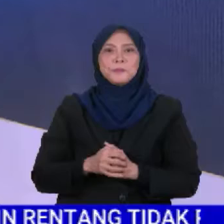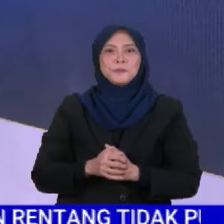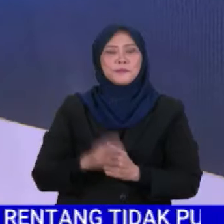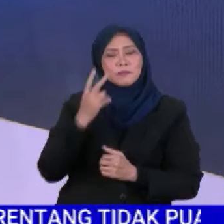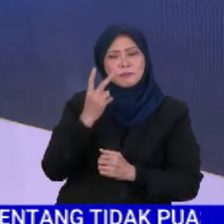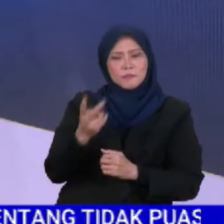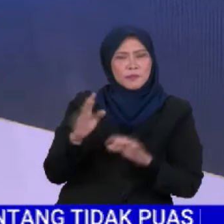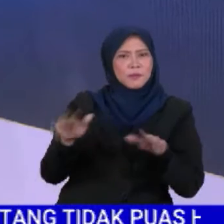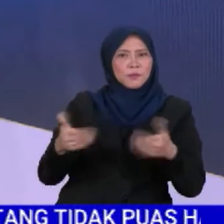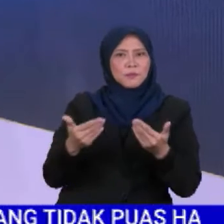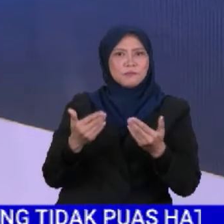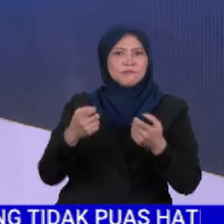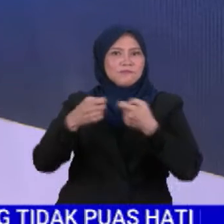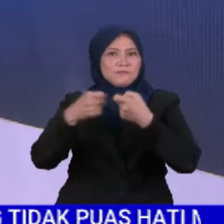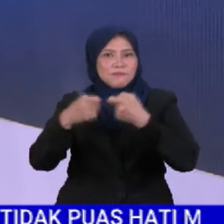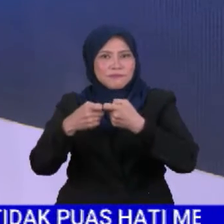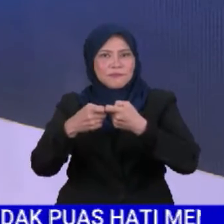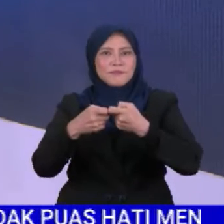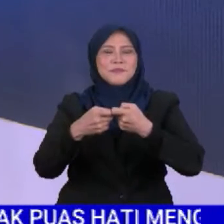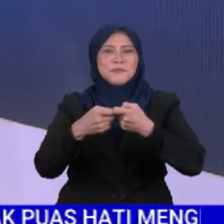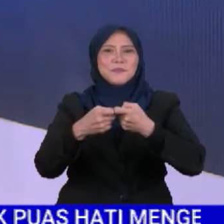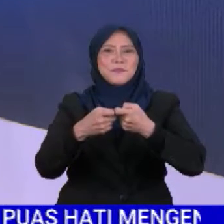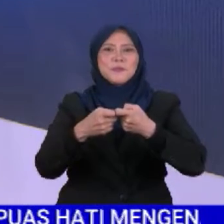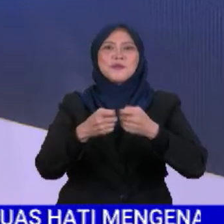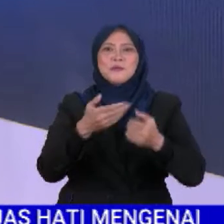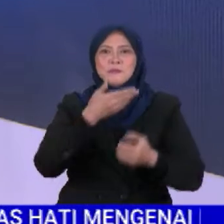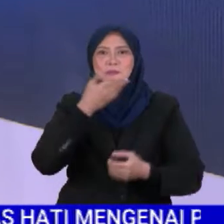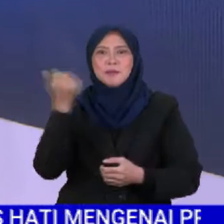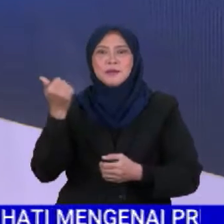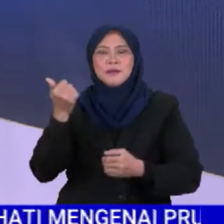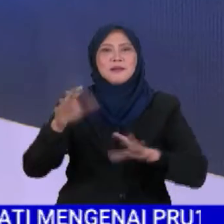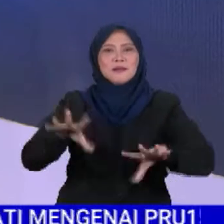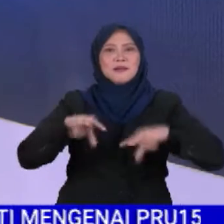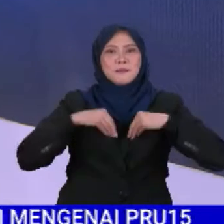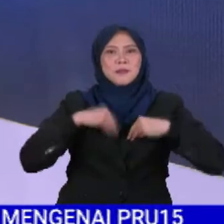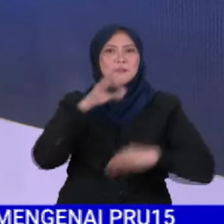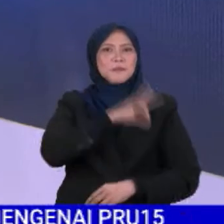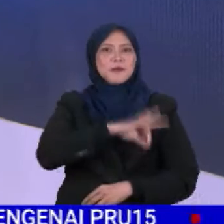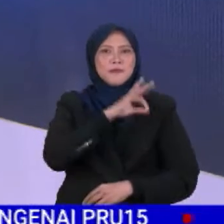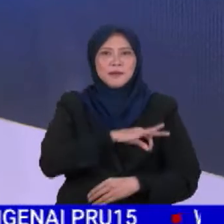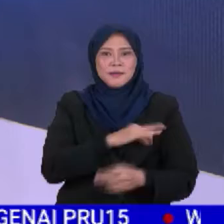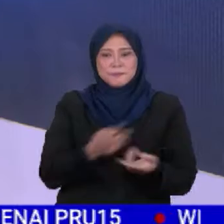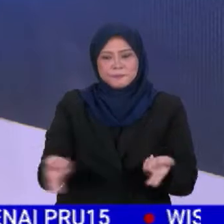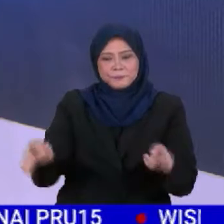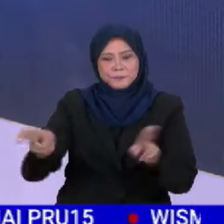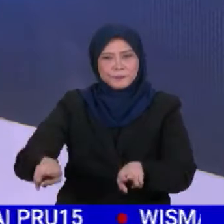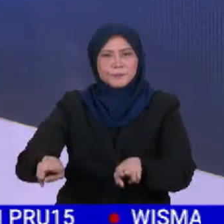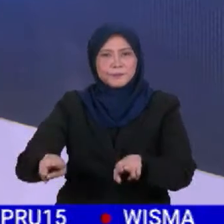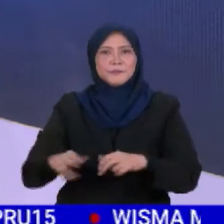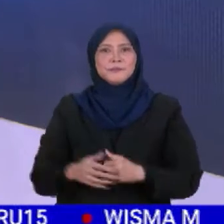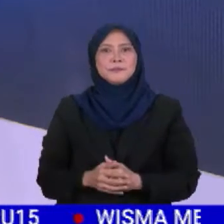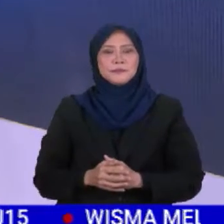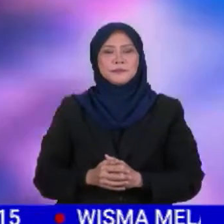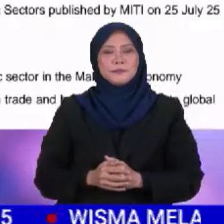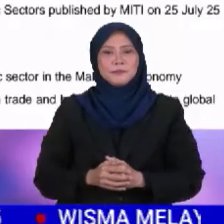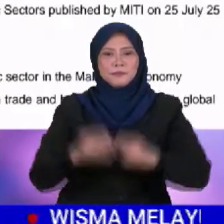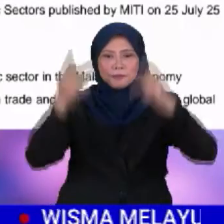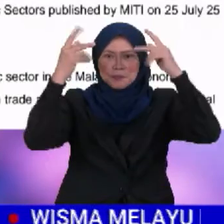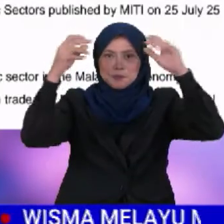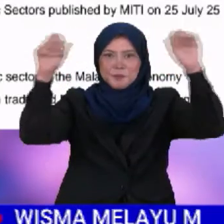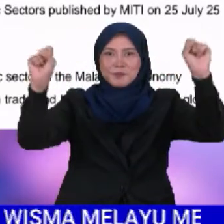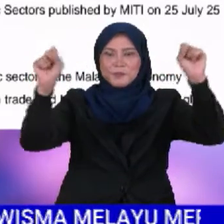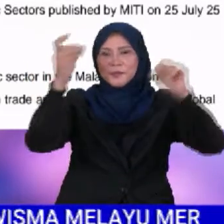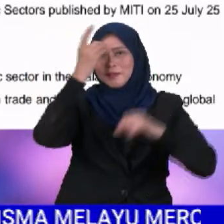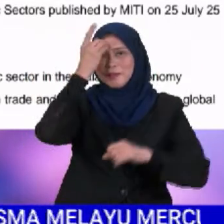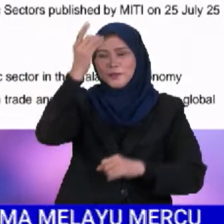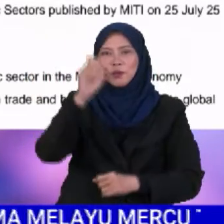memandangkan sektor elektrik dan elektronik menjadi antara penerima manfaat perjanjian presidennya Datuk